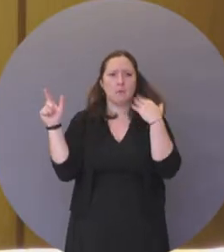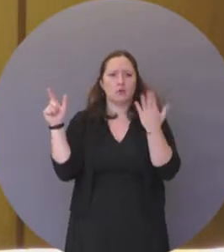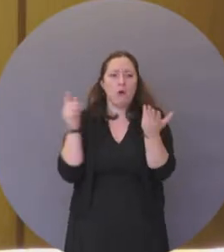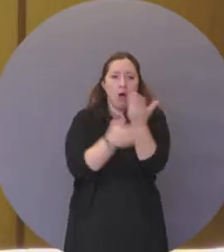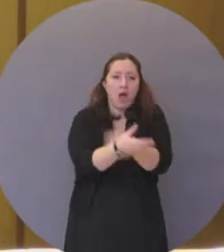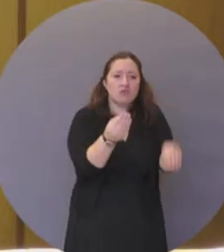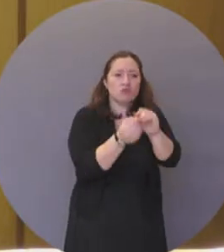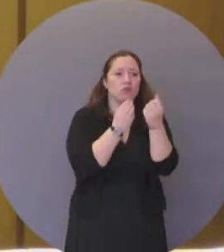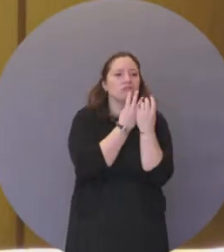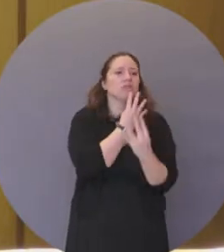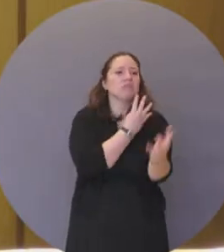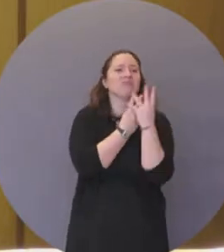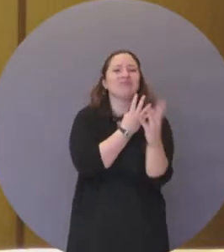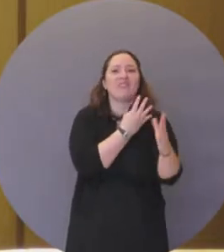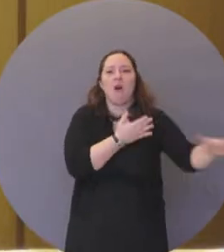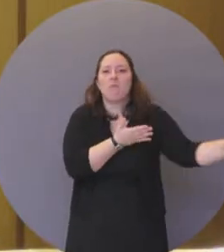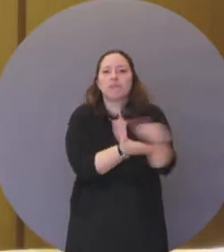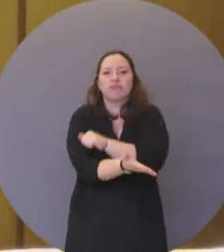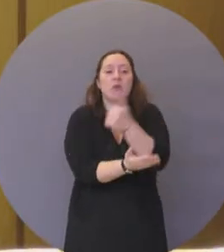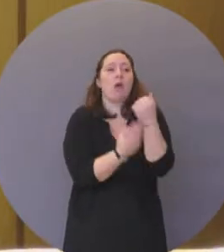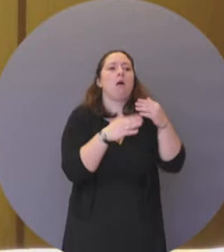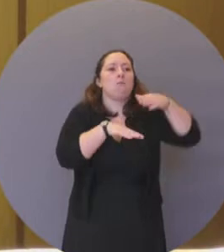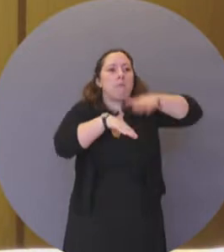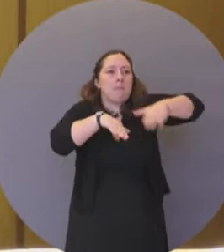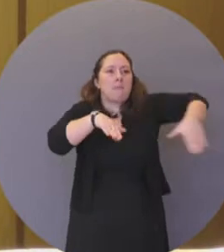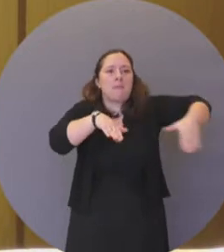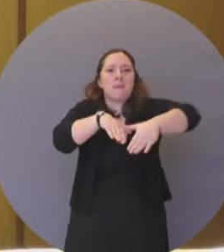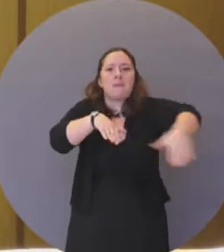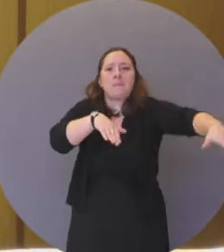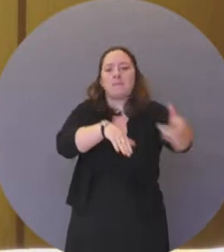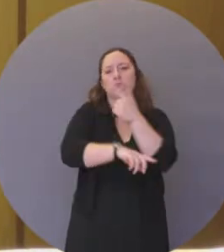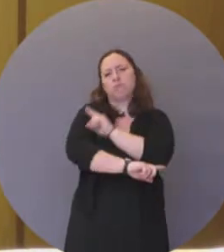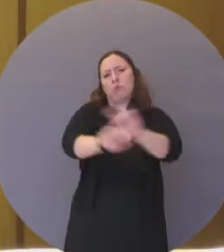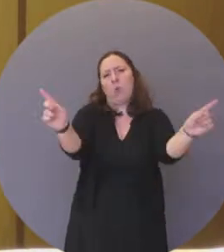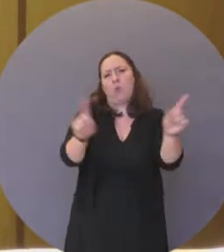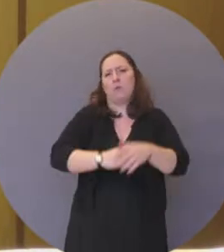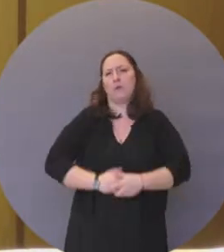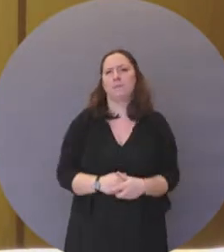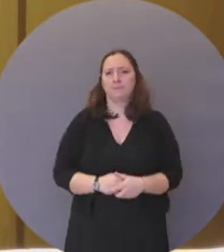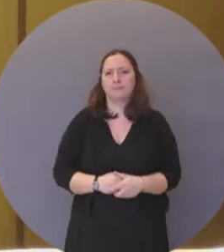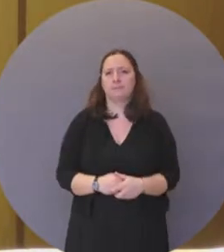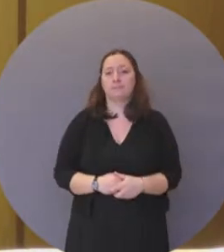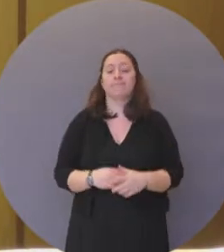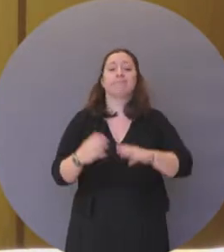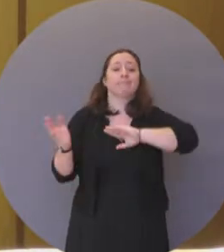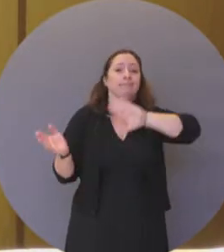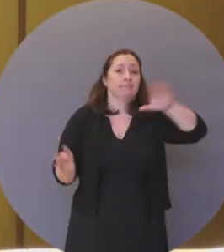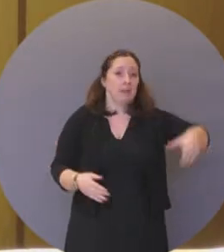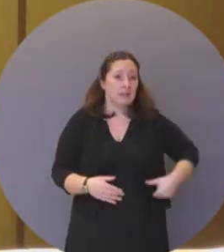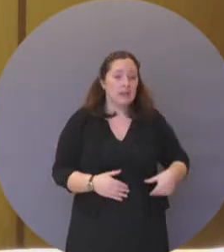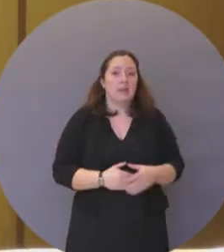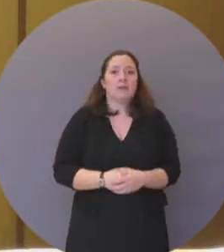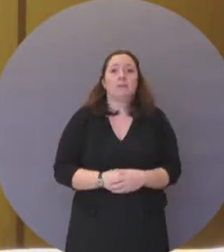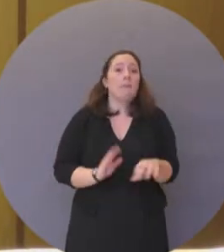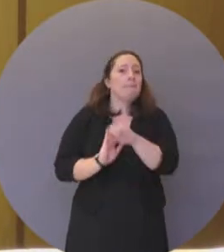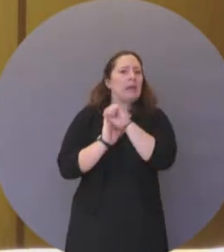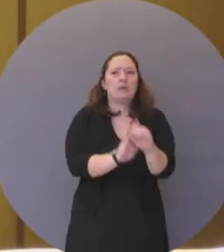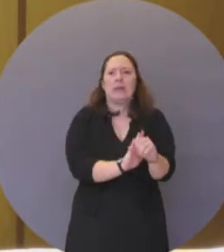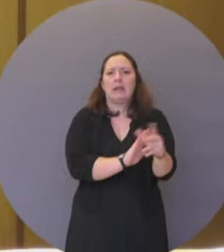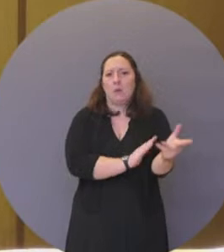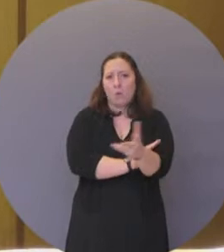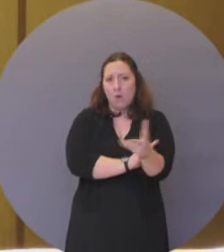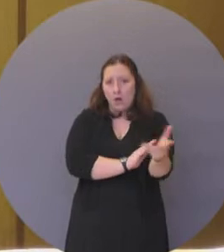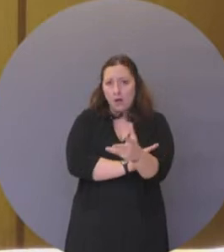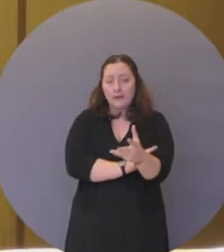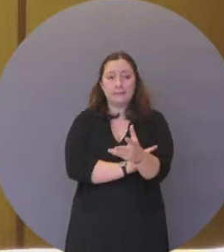solaires n'allons pas en mettre sur des terres agricoles ou des zones naturelles enfin la priorité doit être de tirer les